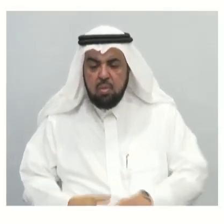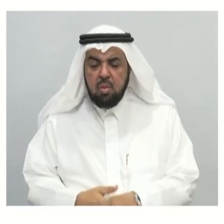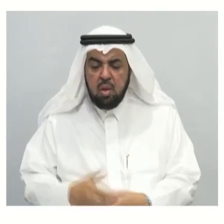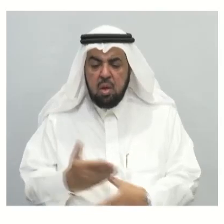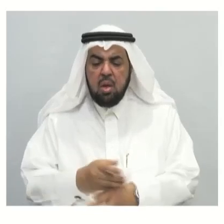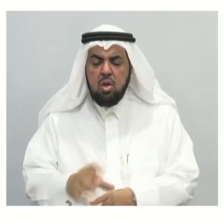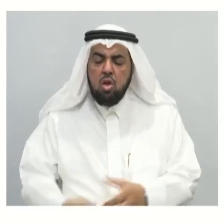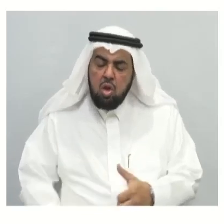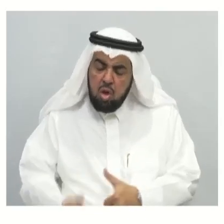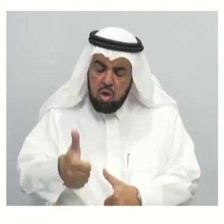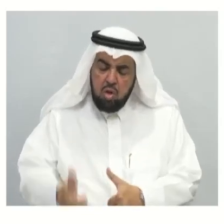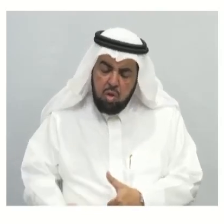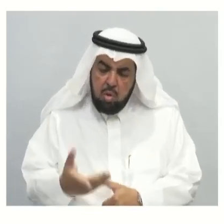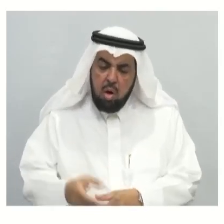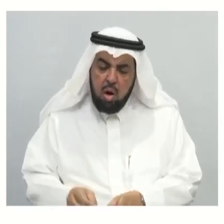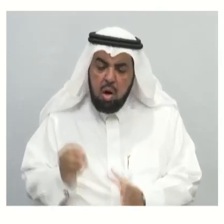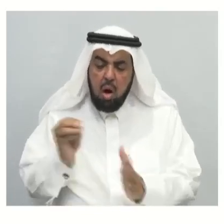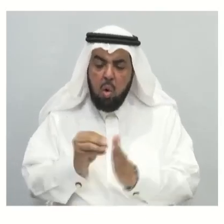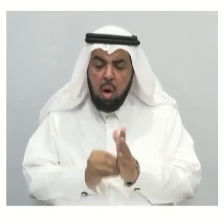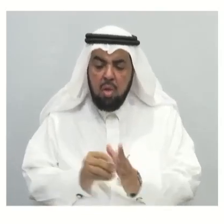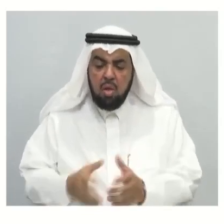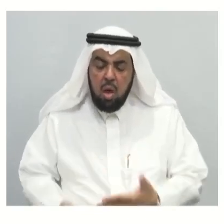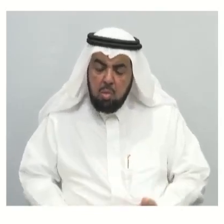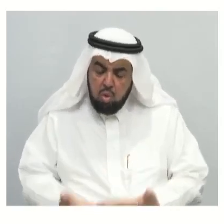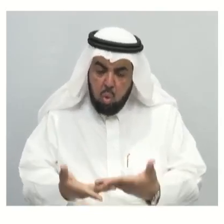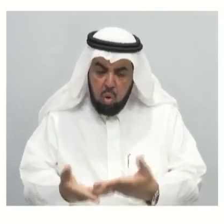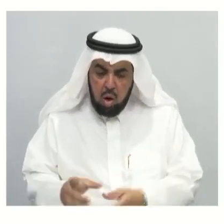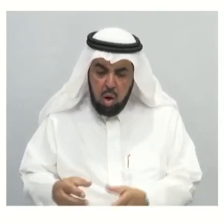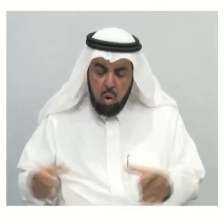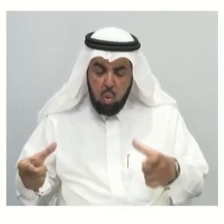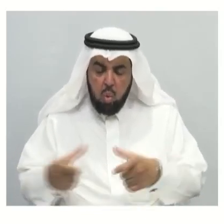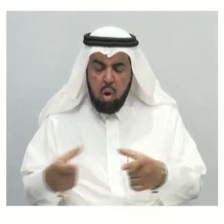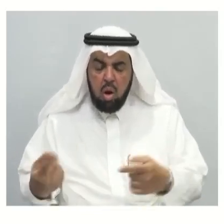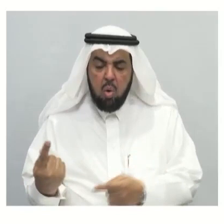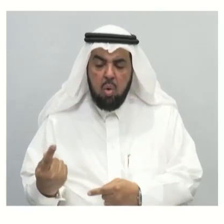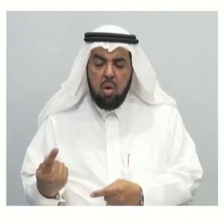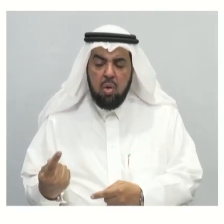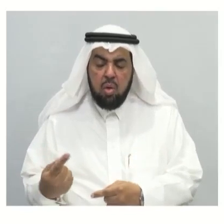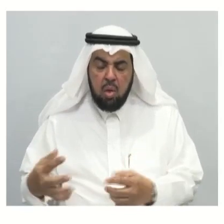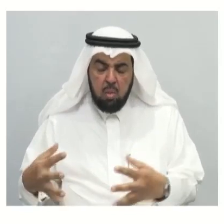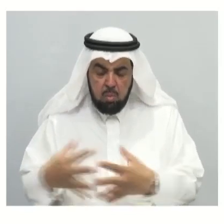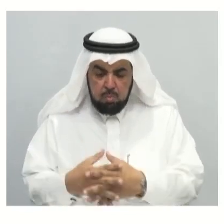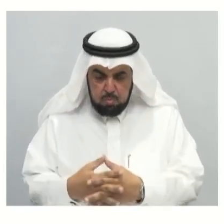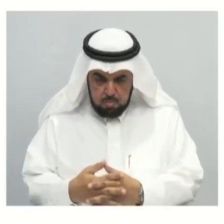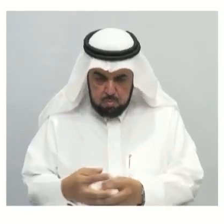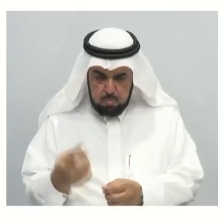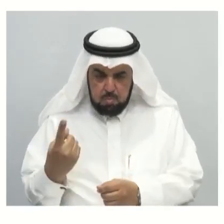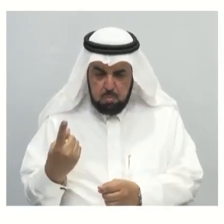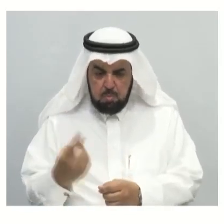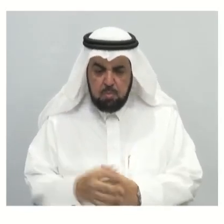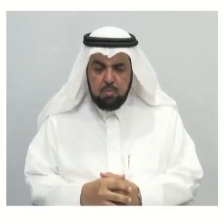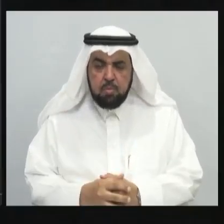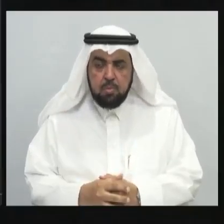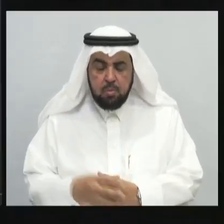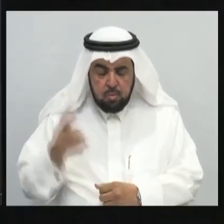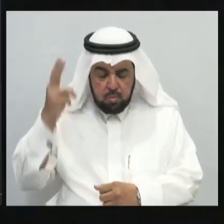استثمارا للعوامل الذاتيه المسوه للوحده هنا حرص عندما تحدثنا عن المملكه